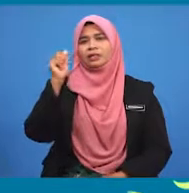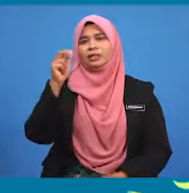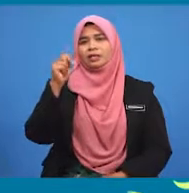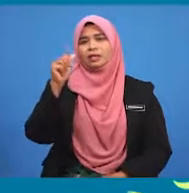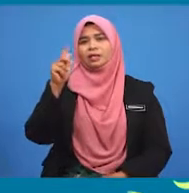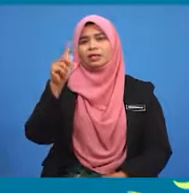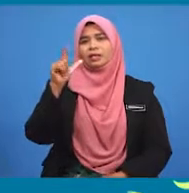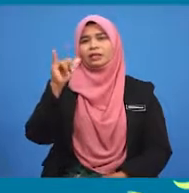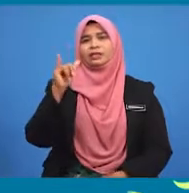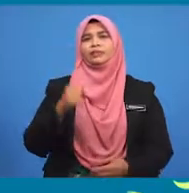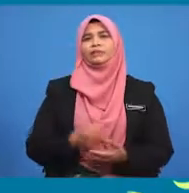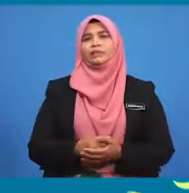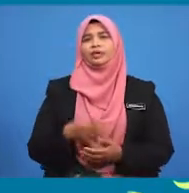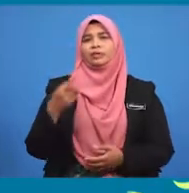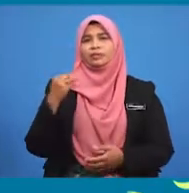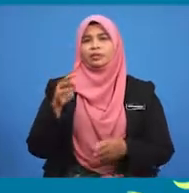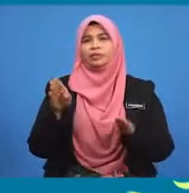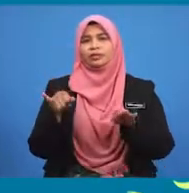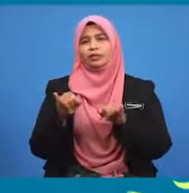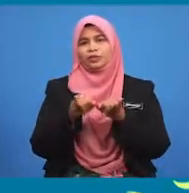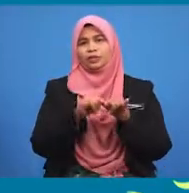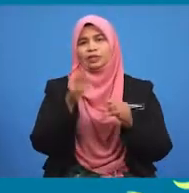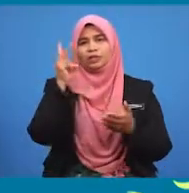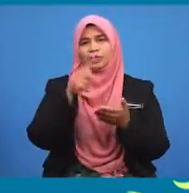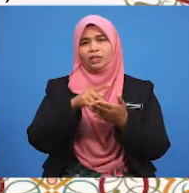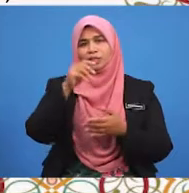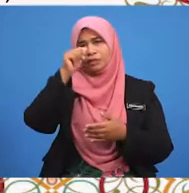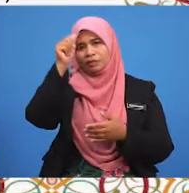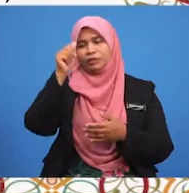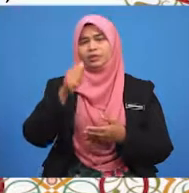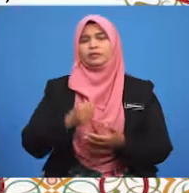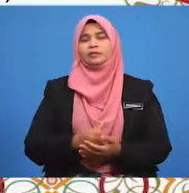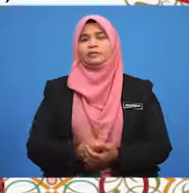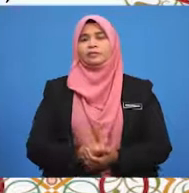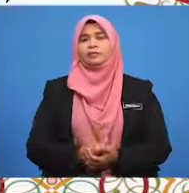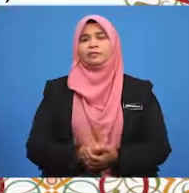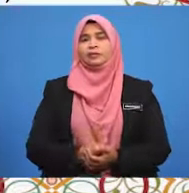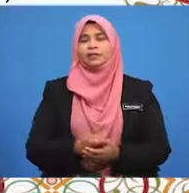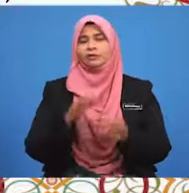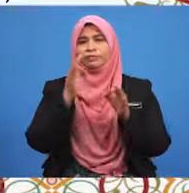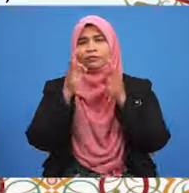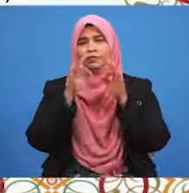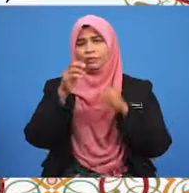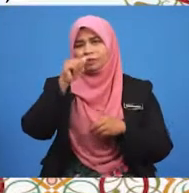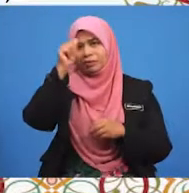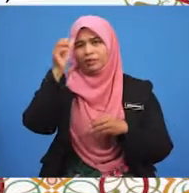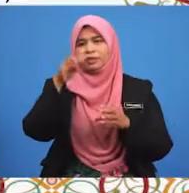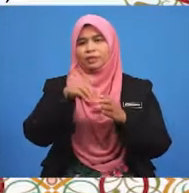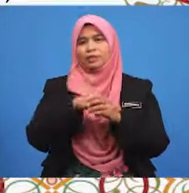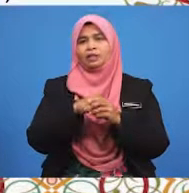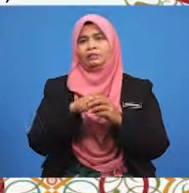dengan nama-namanya dan sifat-sifatnya yang maha agung. Firman Allah Subhanahu wa taala dalam surah